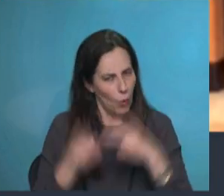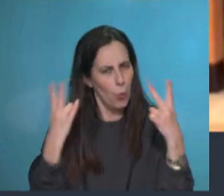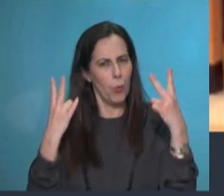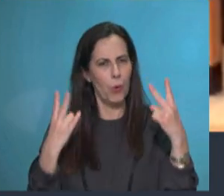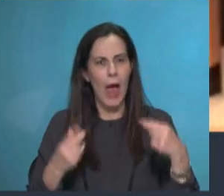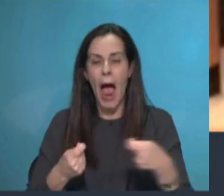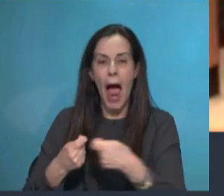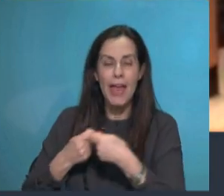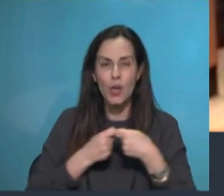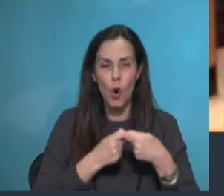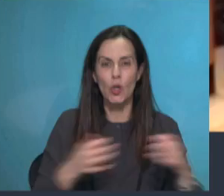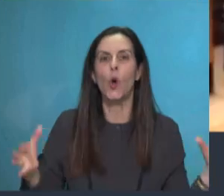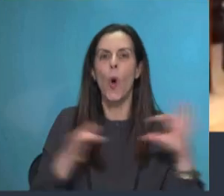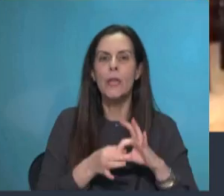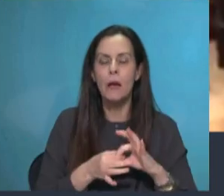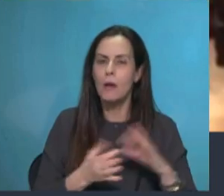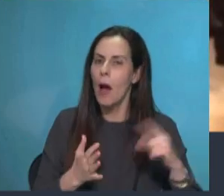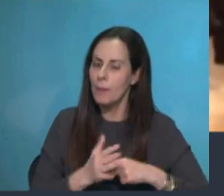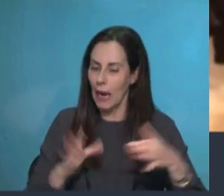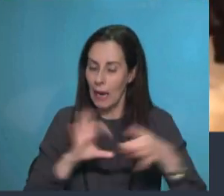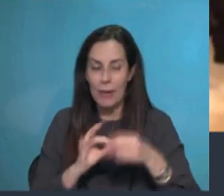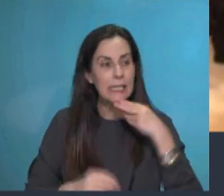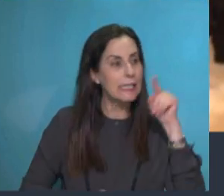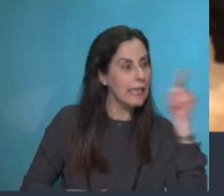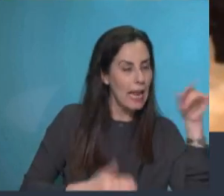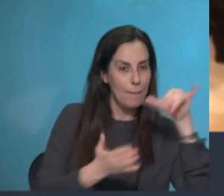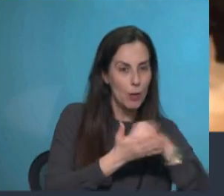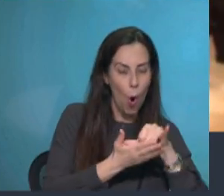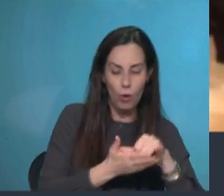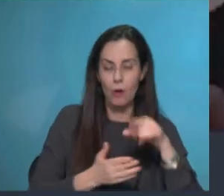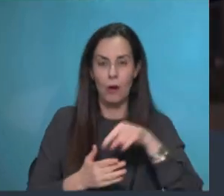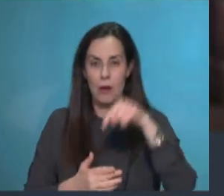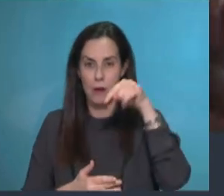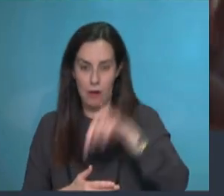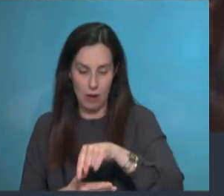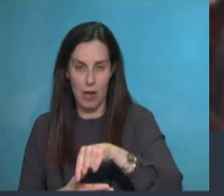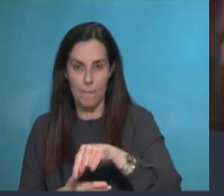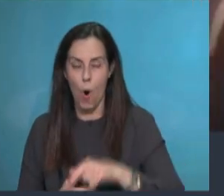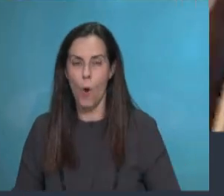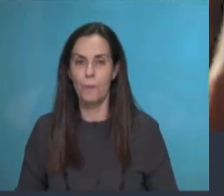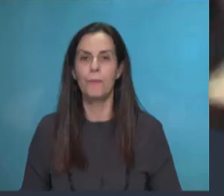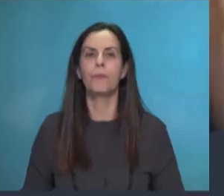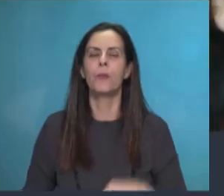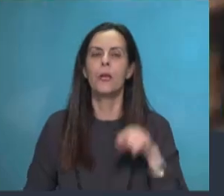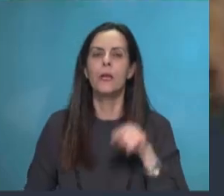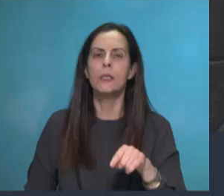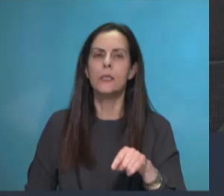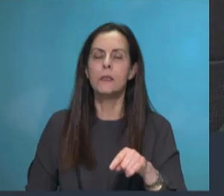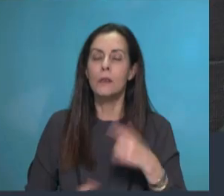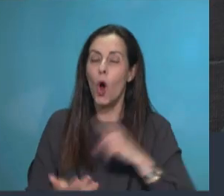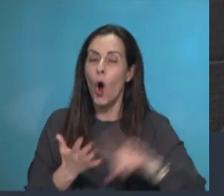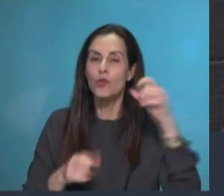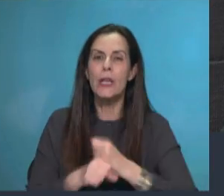הארגון קונקט אייל, שמטרתו לחבר בין הישראלים בניו יורק לבין הבית מעבר לאוקיינוס, השיק החודש